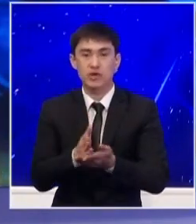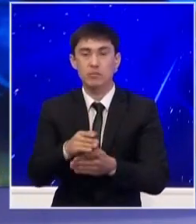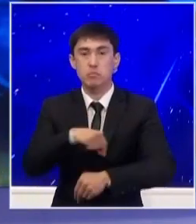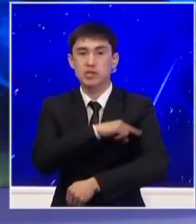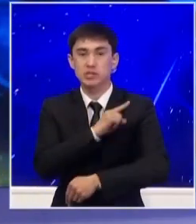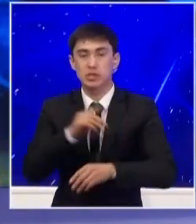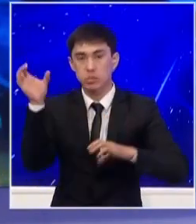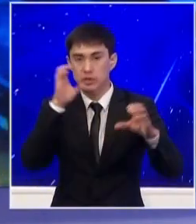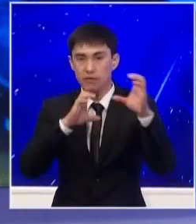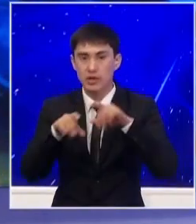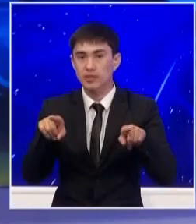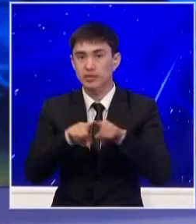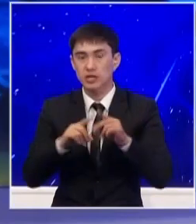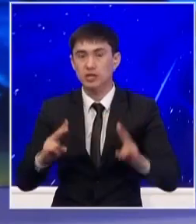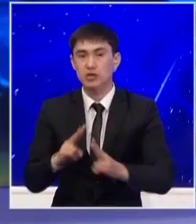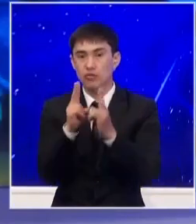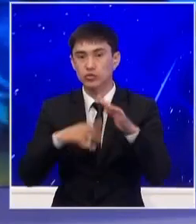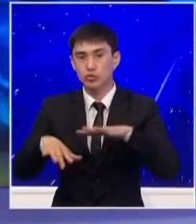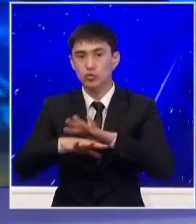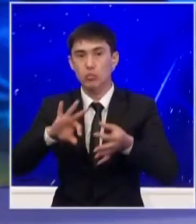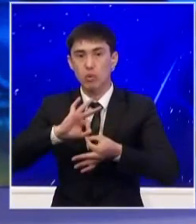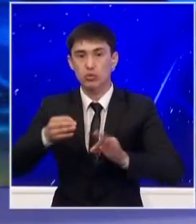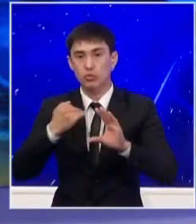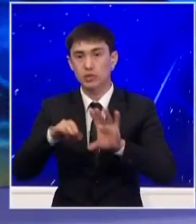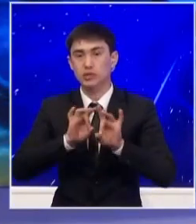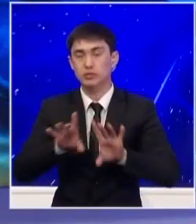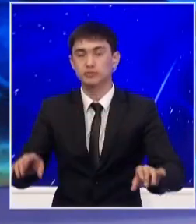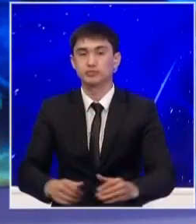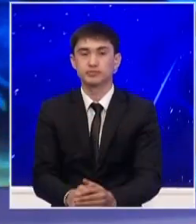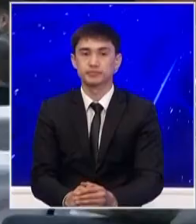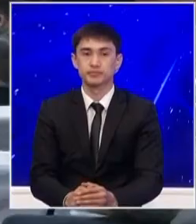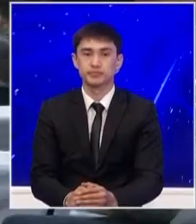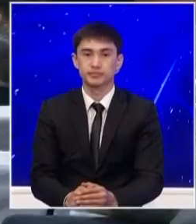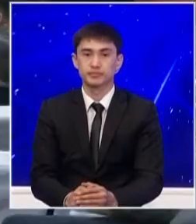медицины, образования, а также инфраструктуры. Подробнее в нашем сюжете.